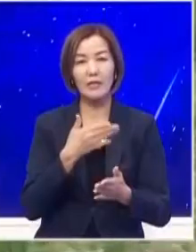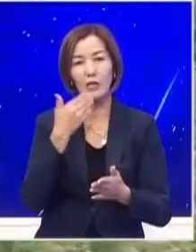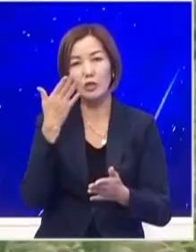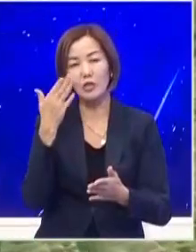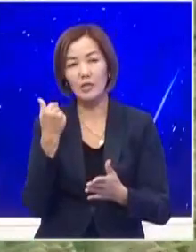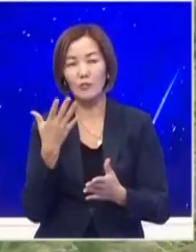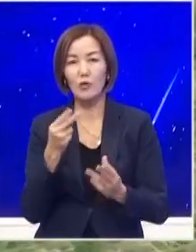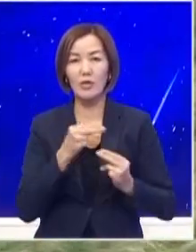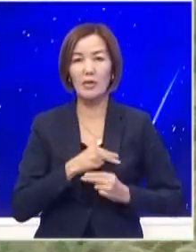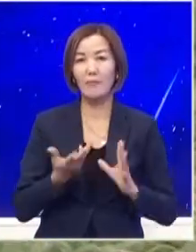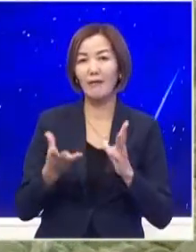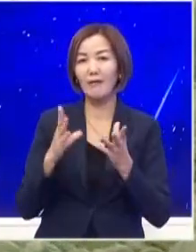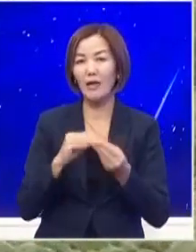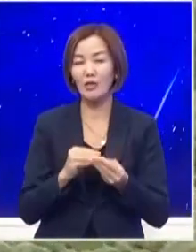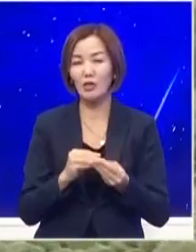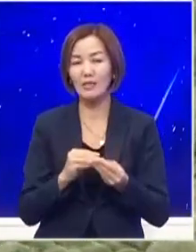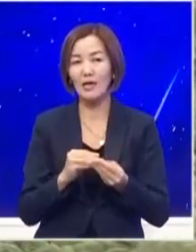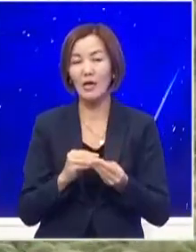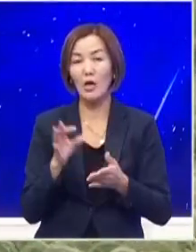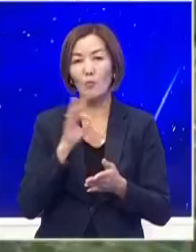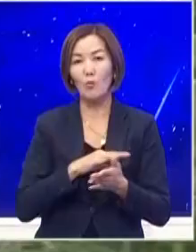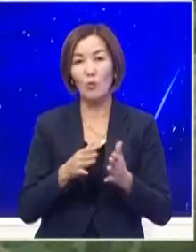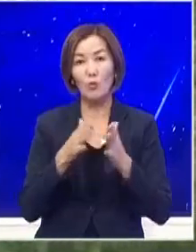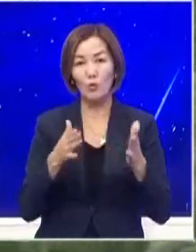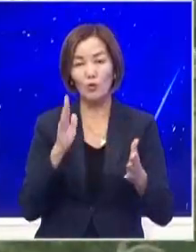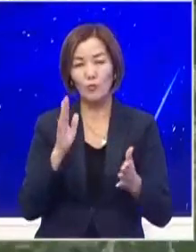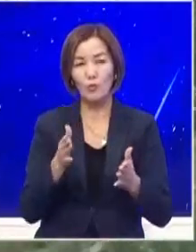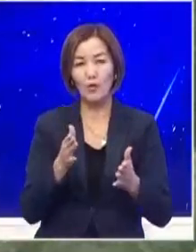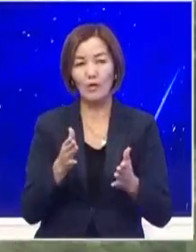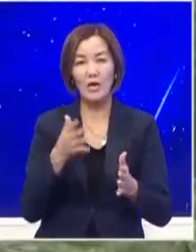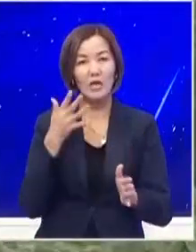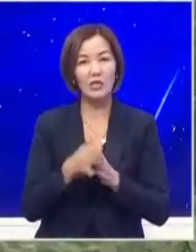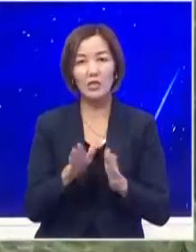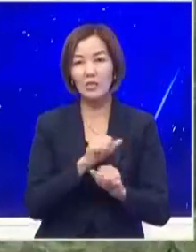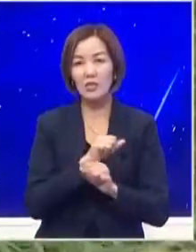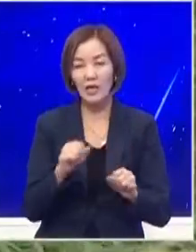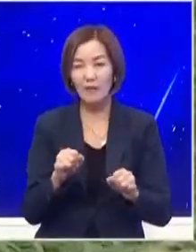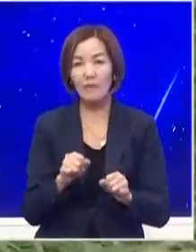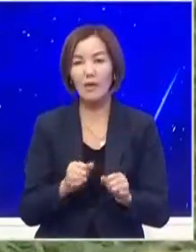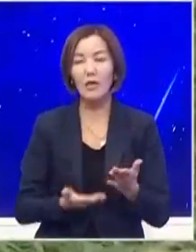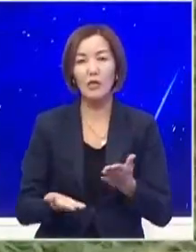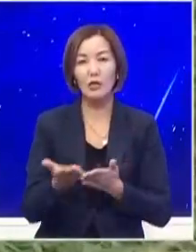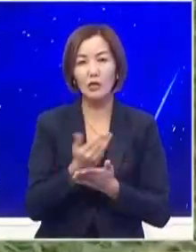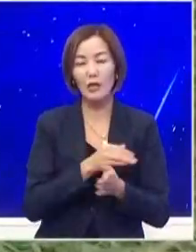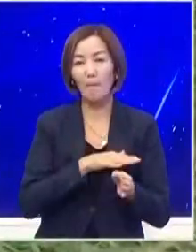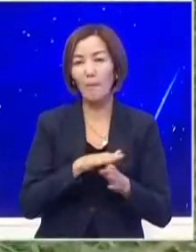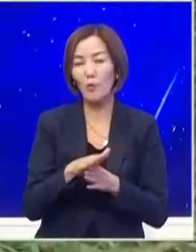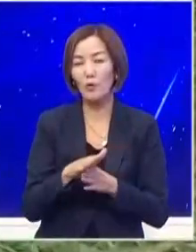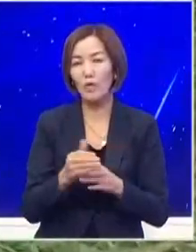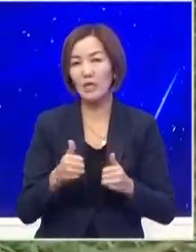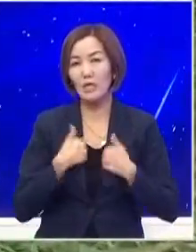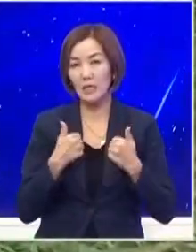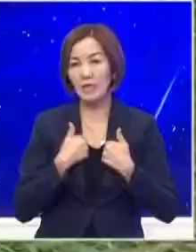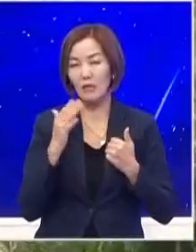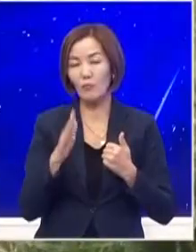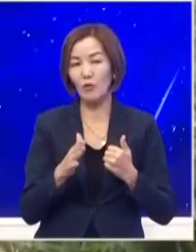бел жазбай еткен еңбегінің жемісі. Сондықтан шашауын шығармай жинап алуға тырысып жатыр. Дегенмен шаруалардан бұл